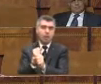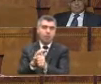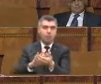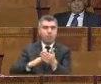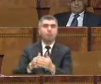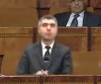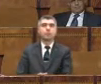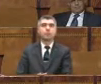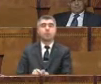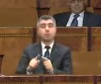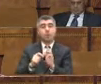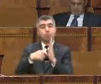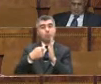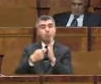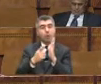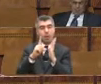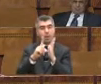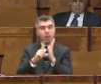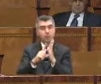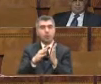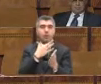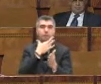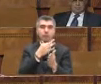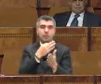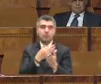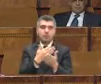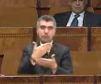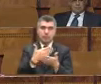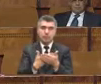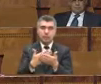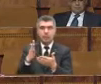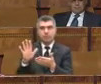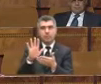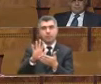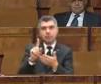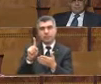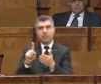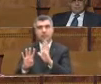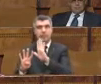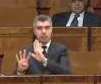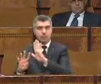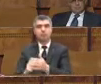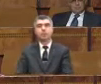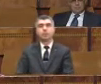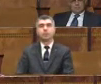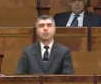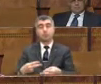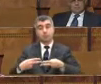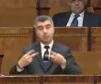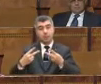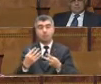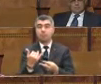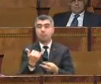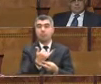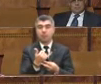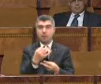السياق يندرج مشروع قانون تبسيط المساطر رقم 55/19، ويجب تنزيلها على أرض الواقع